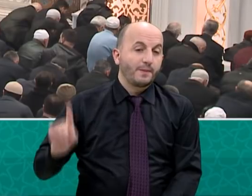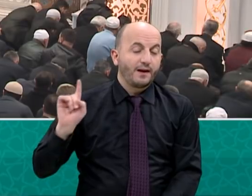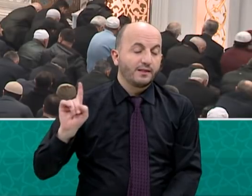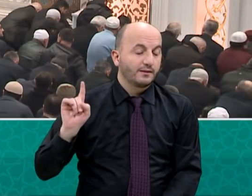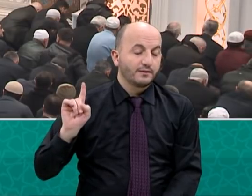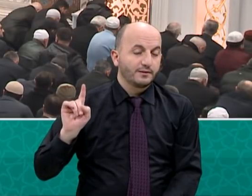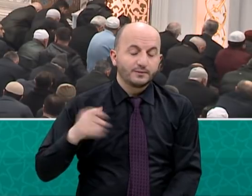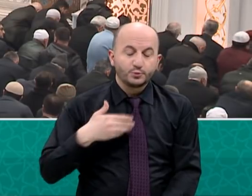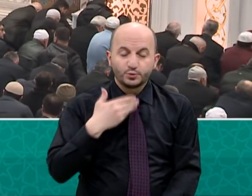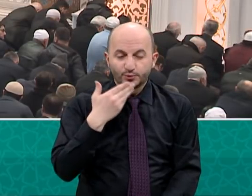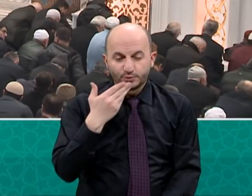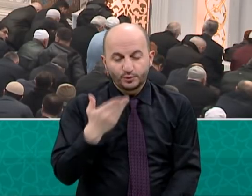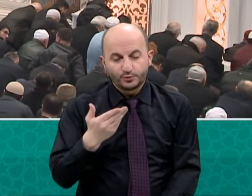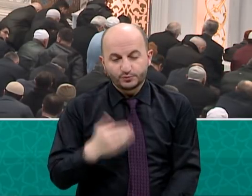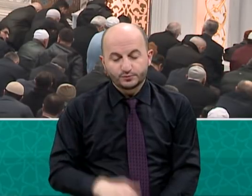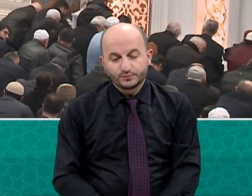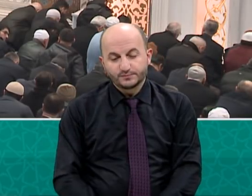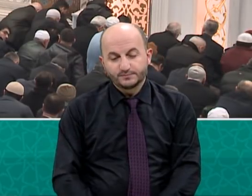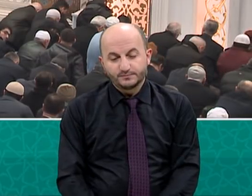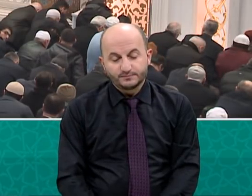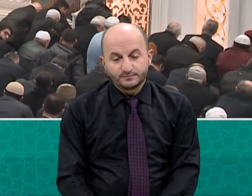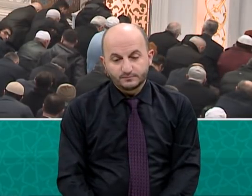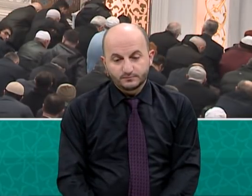medhale sıdkın